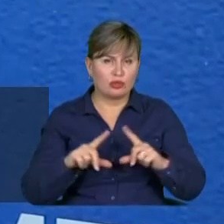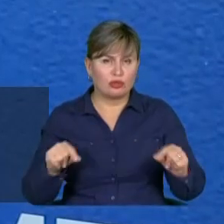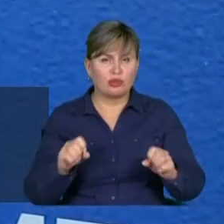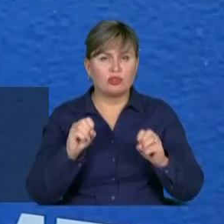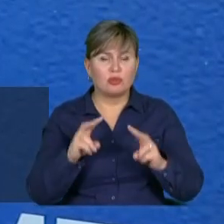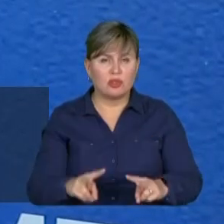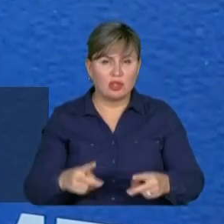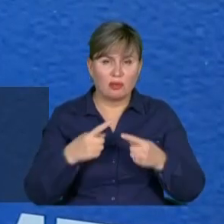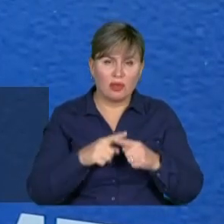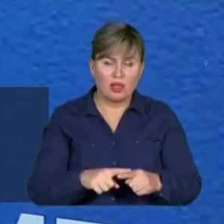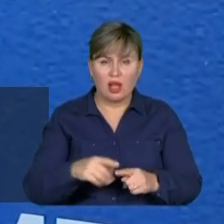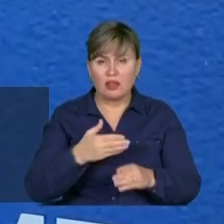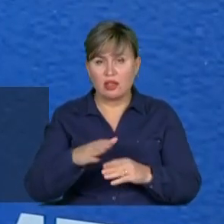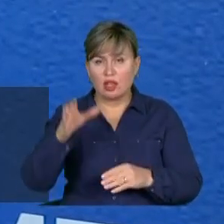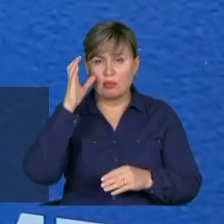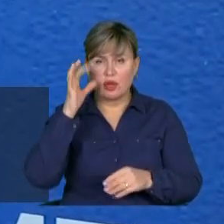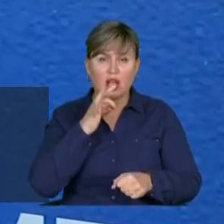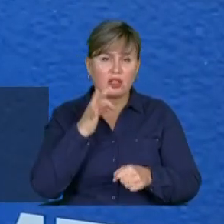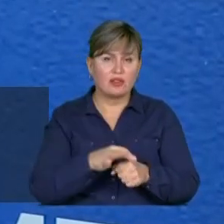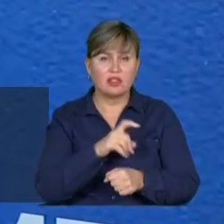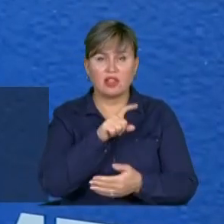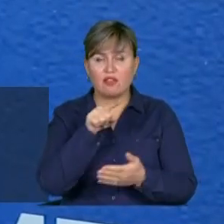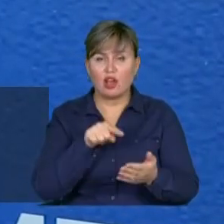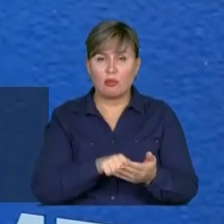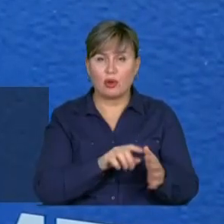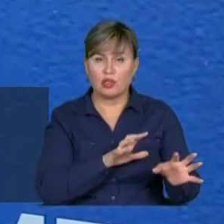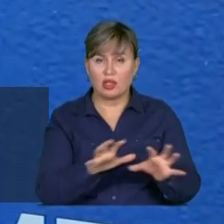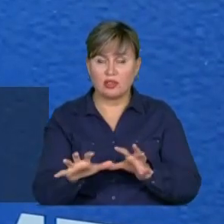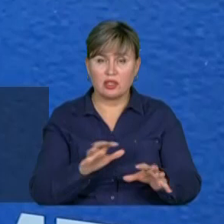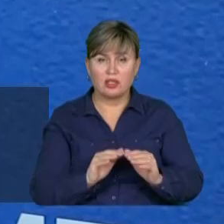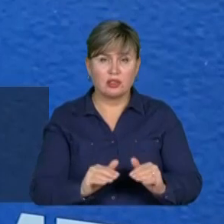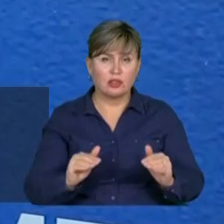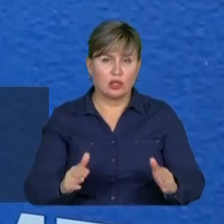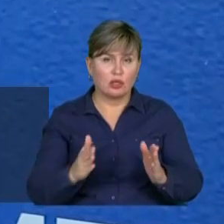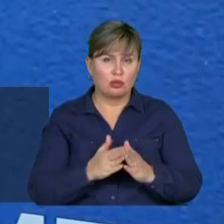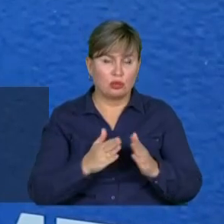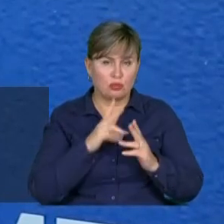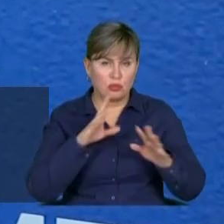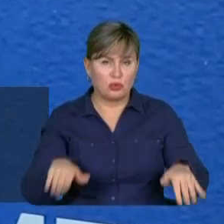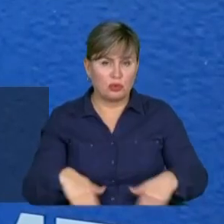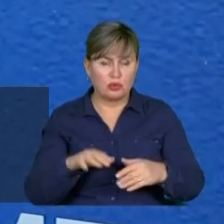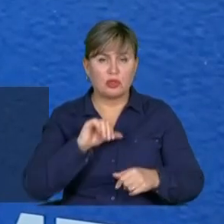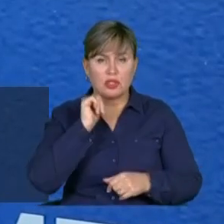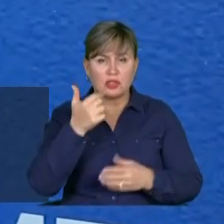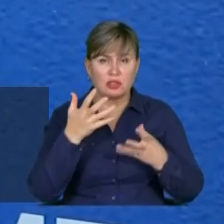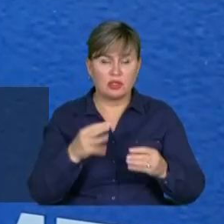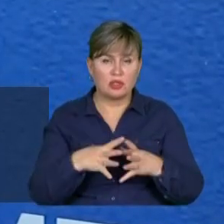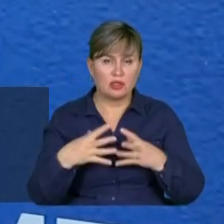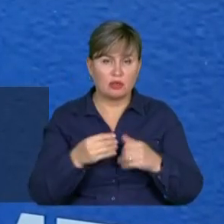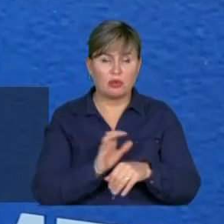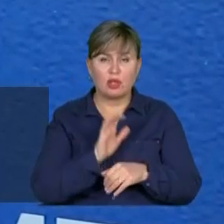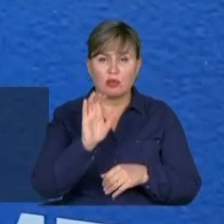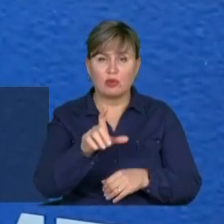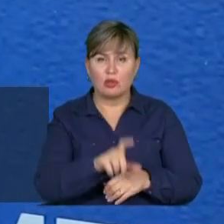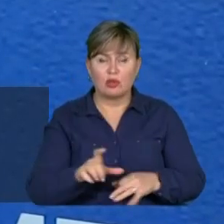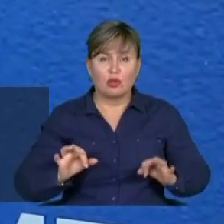специалист и методист отдела образования, ответственные за вопросы опеки и попечительства, детей дома не застали. На следующий день в семью были направлены